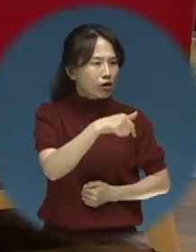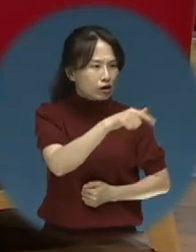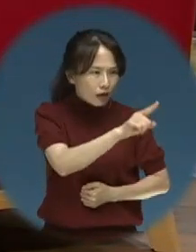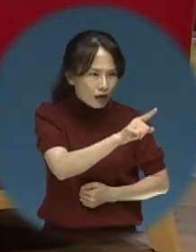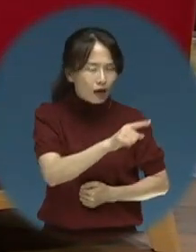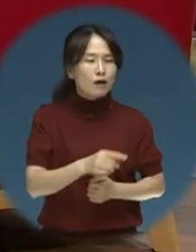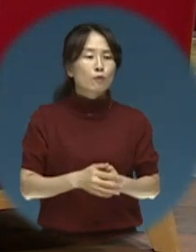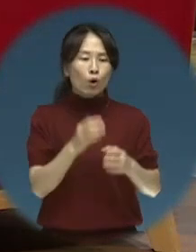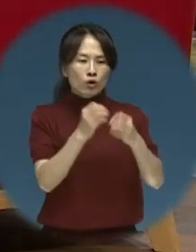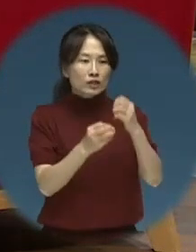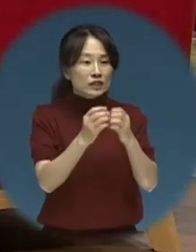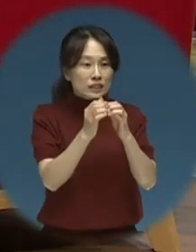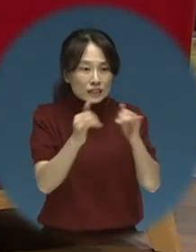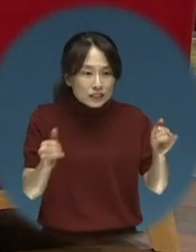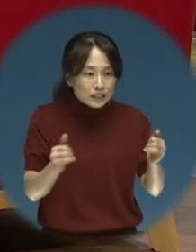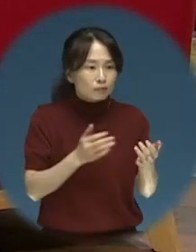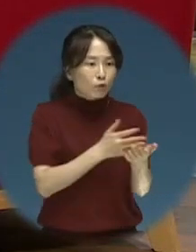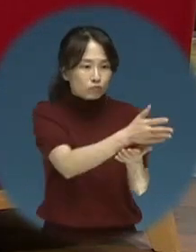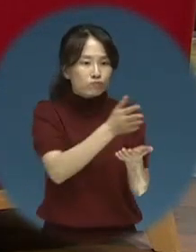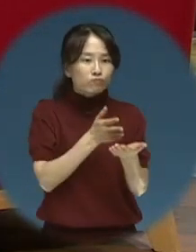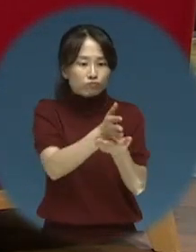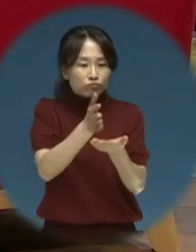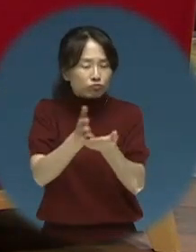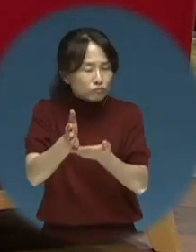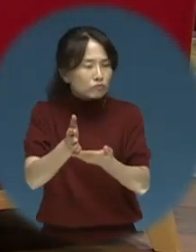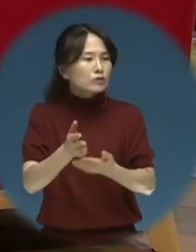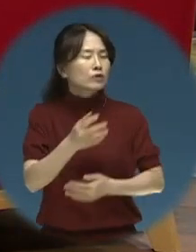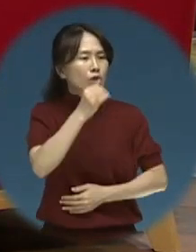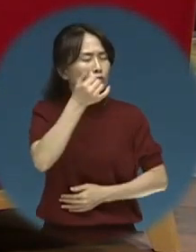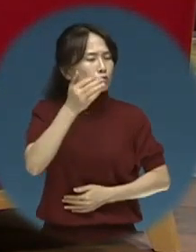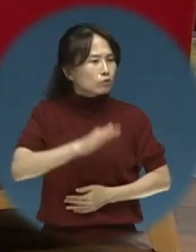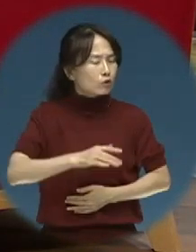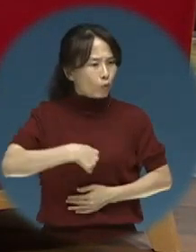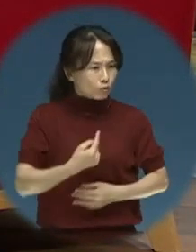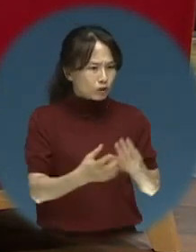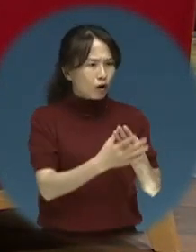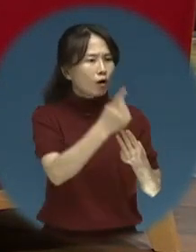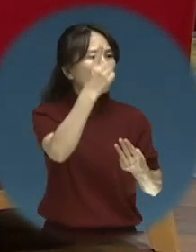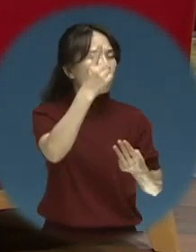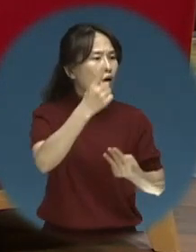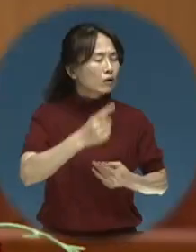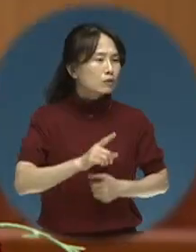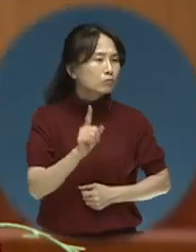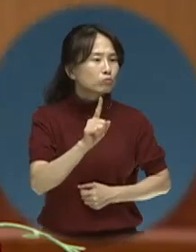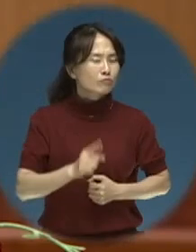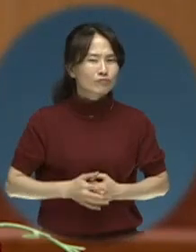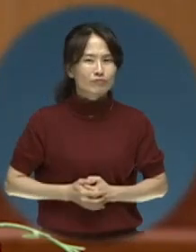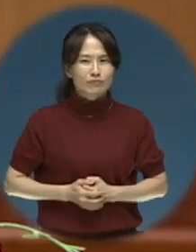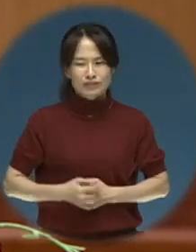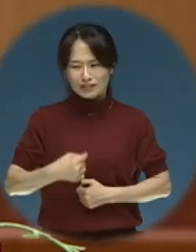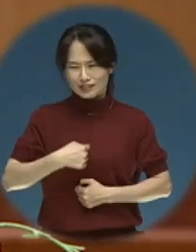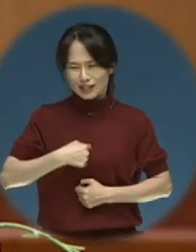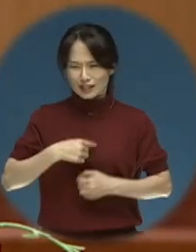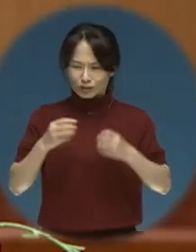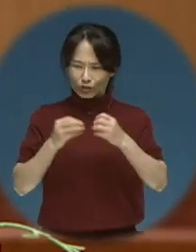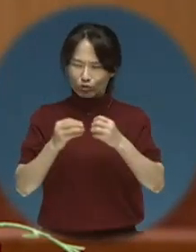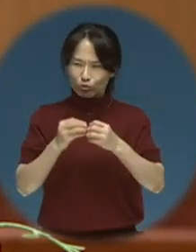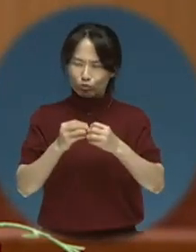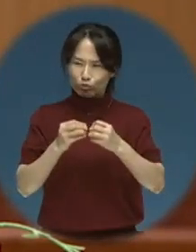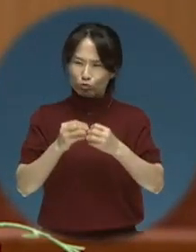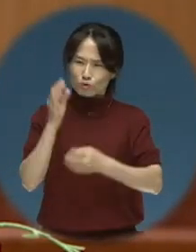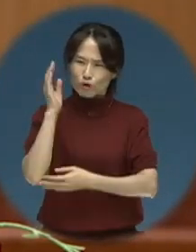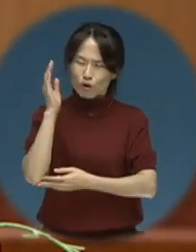하면 수필가, 시인 하면 시인인데 어떻게 혼자 세 가지를 다 하세요, 그래? 저는 소설가라고 하기에는 너무